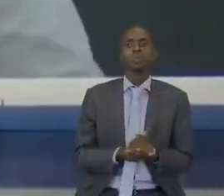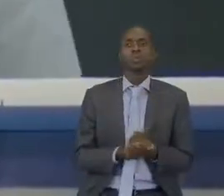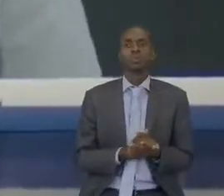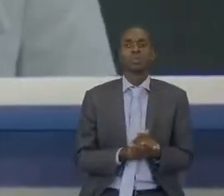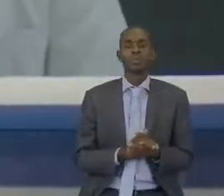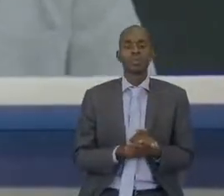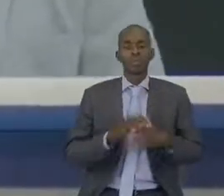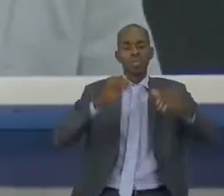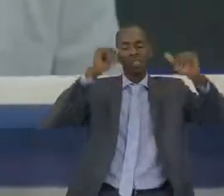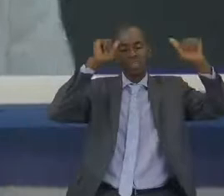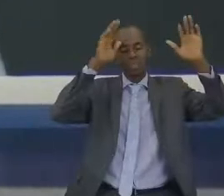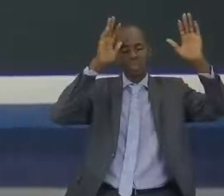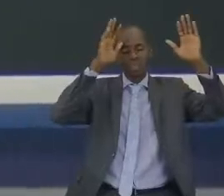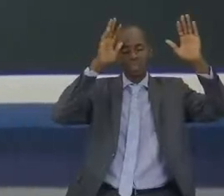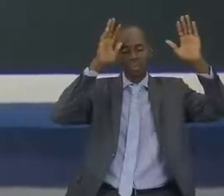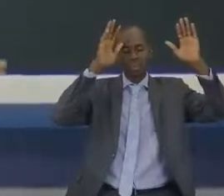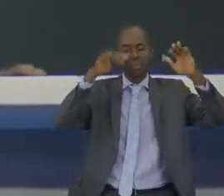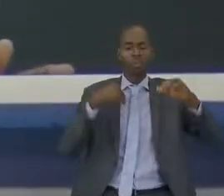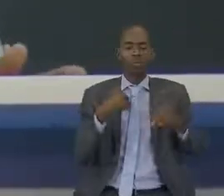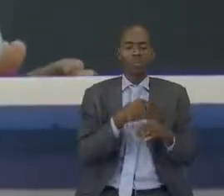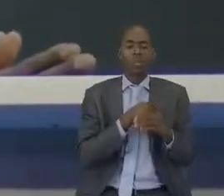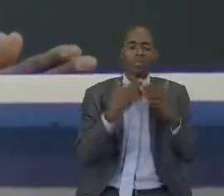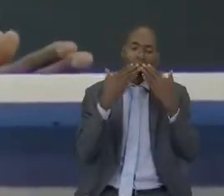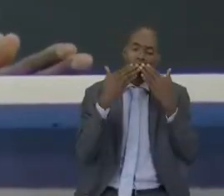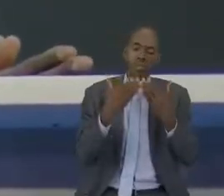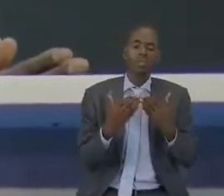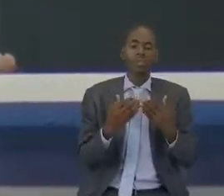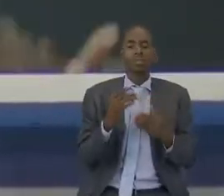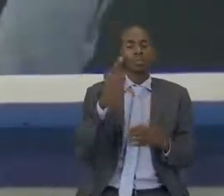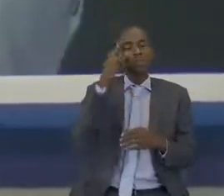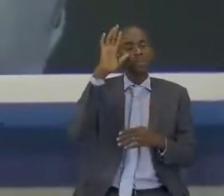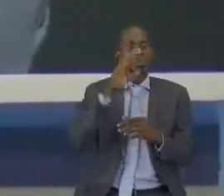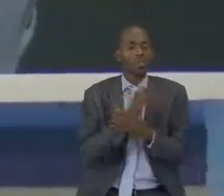Père, te remercions pour ton amour